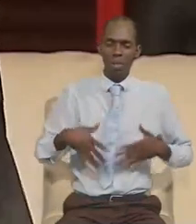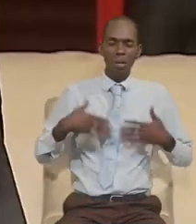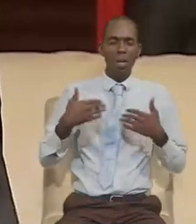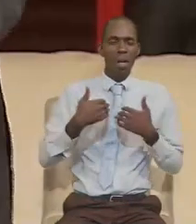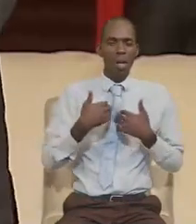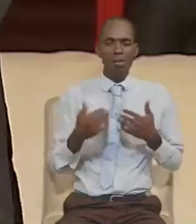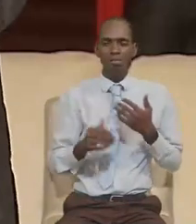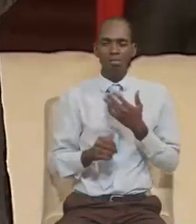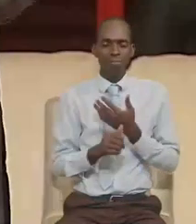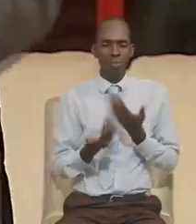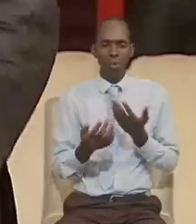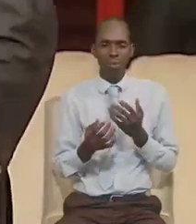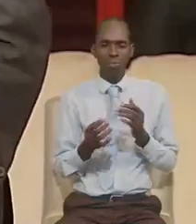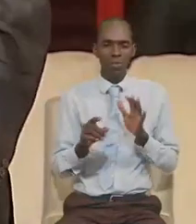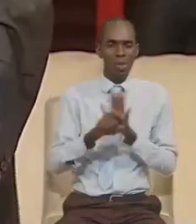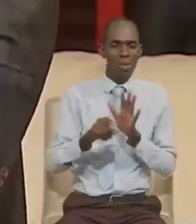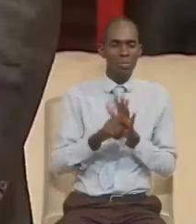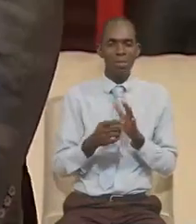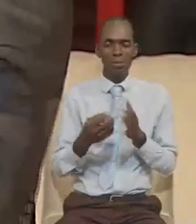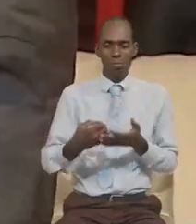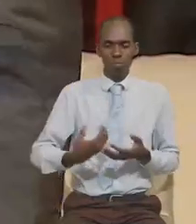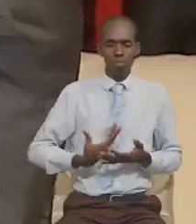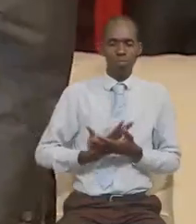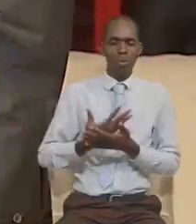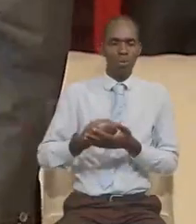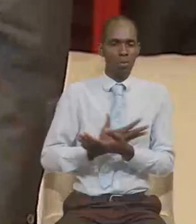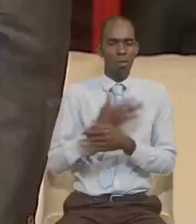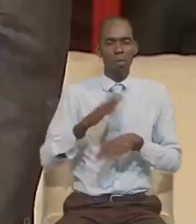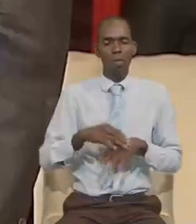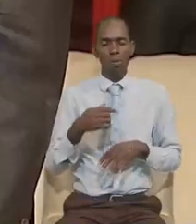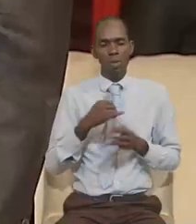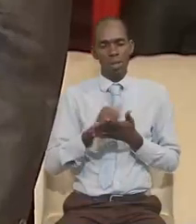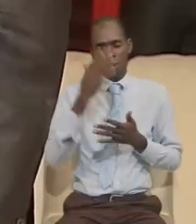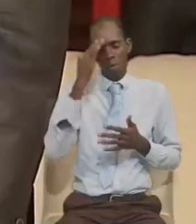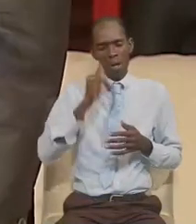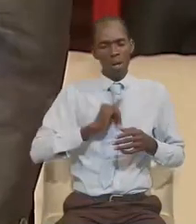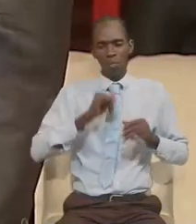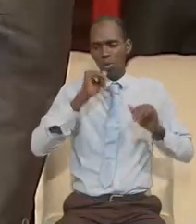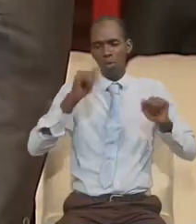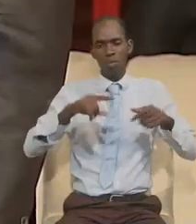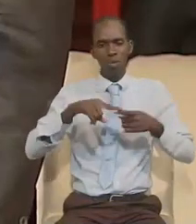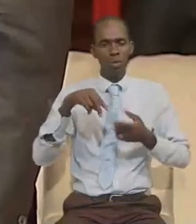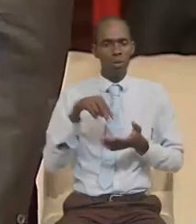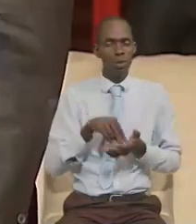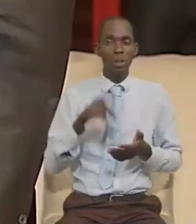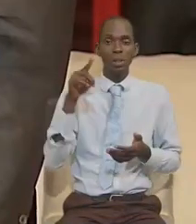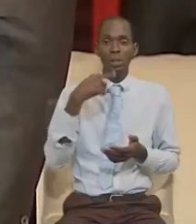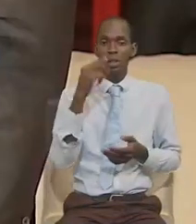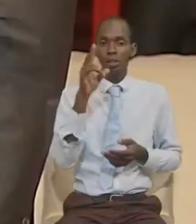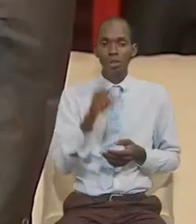négative terrible sur moi. C'est pourquoi je n'arrive pas à tenir. Non, il dit, car ma grâce te suffit.